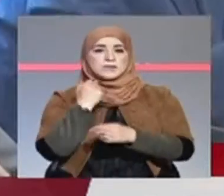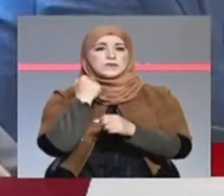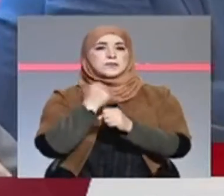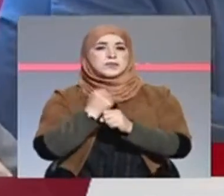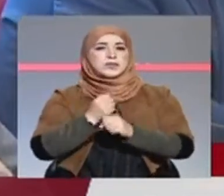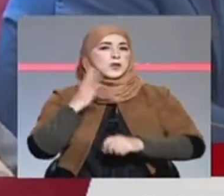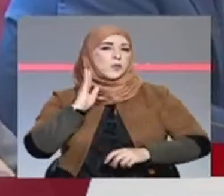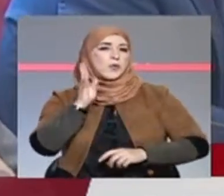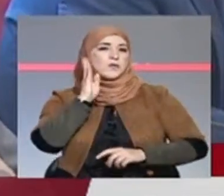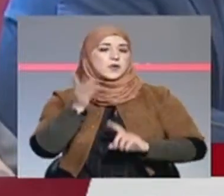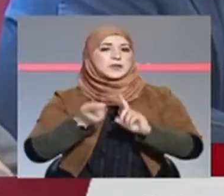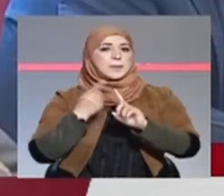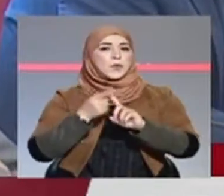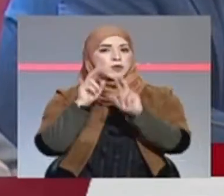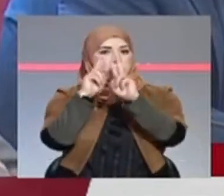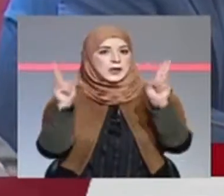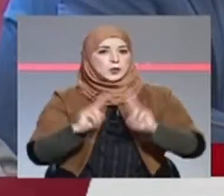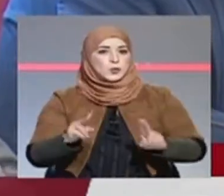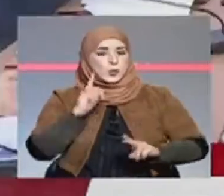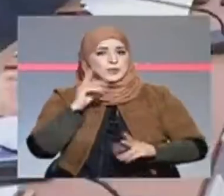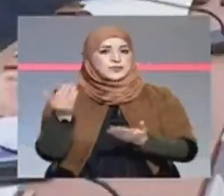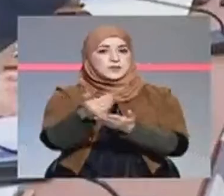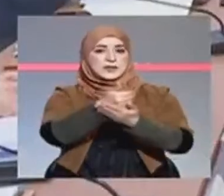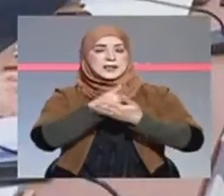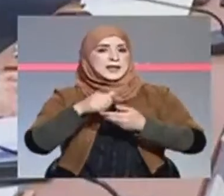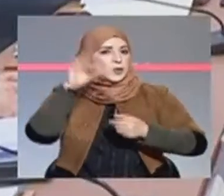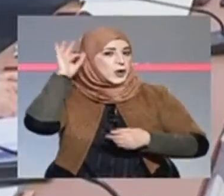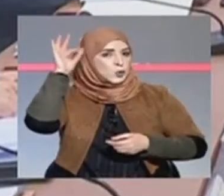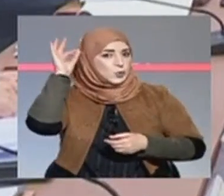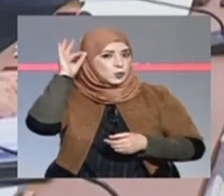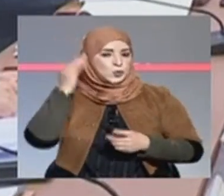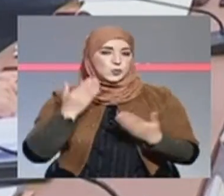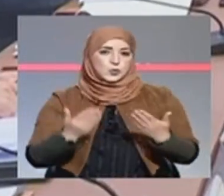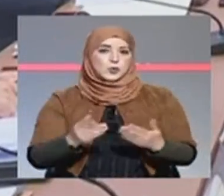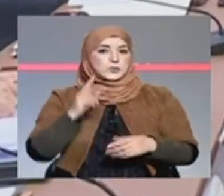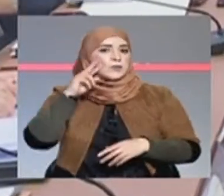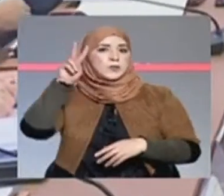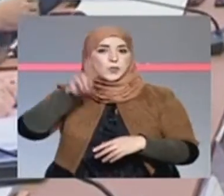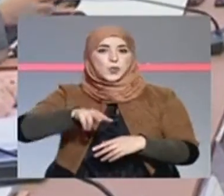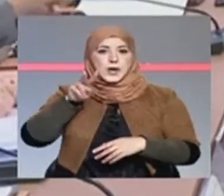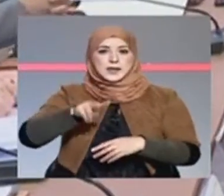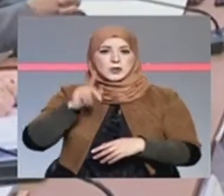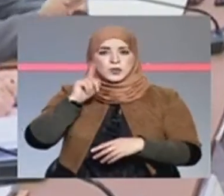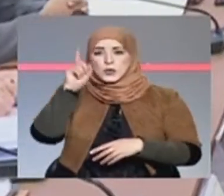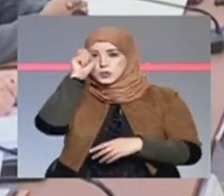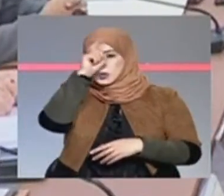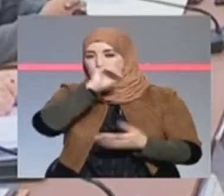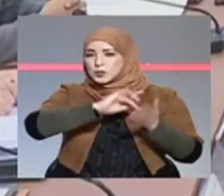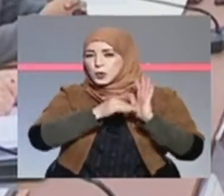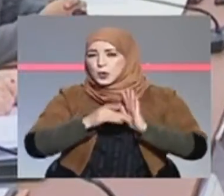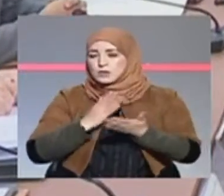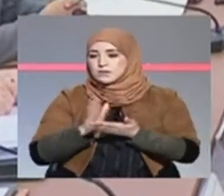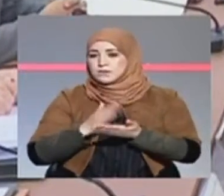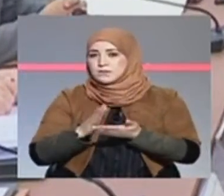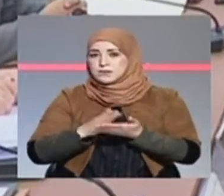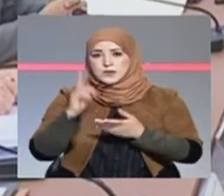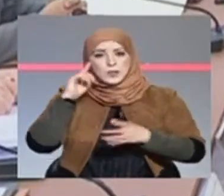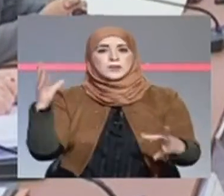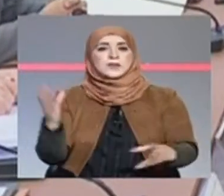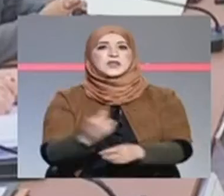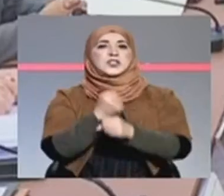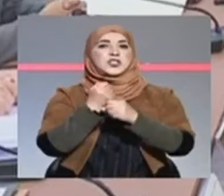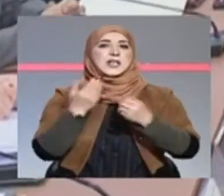التظاهرات الدوليه التي ستحتضنها تونس مؤكدا ان الاهم وتذليل الصعوبات لانجاح الموعد